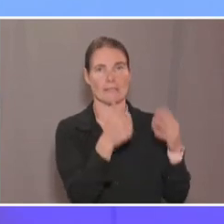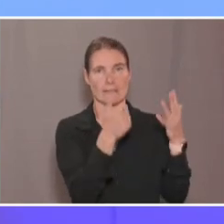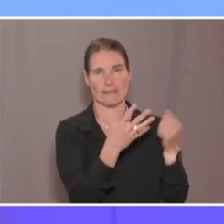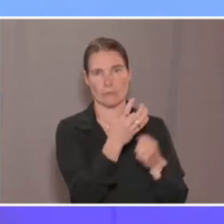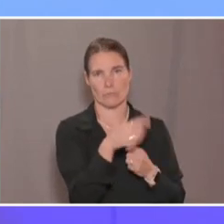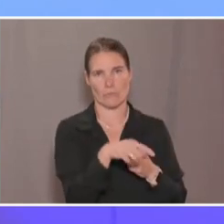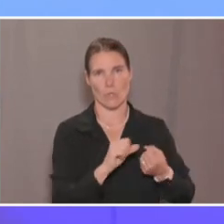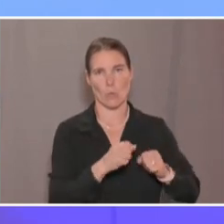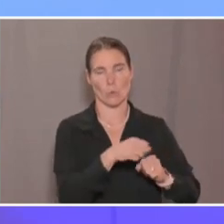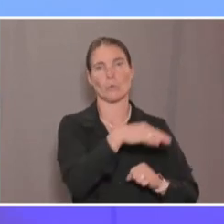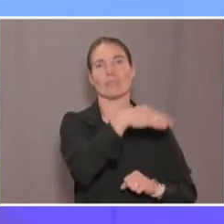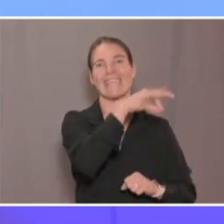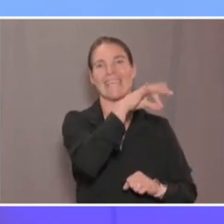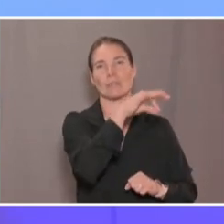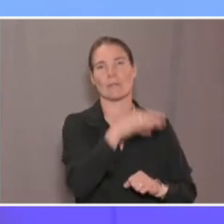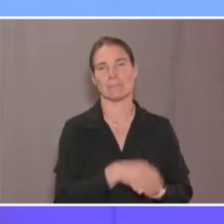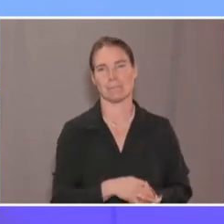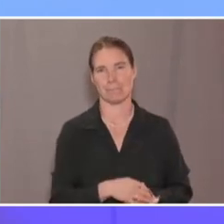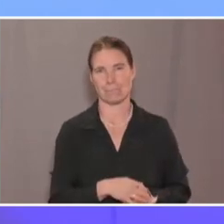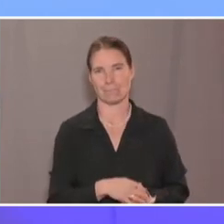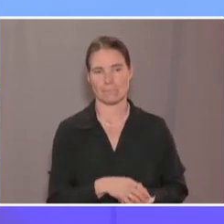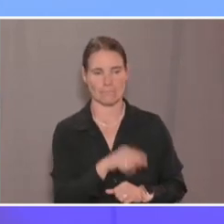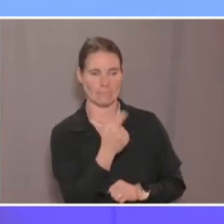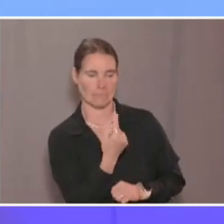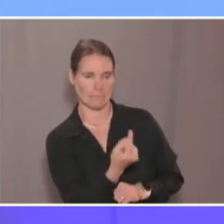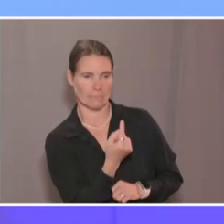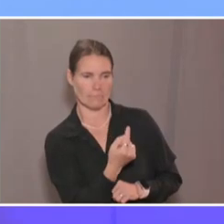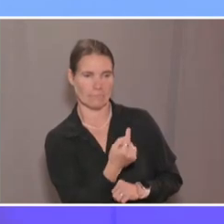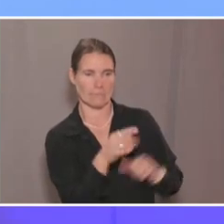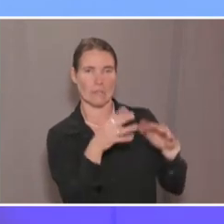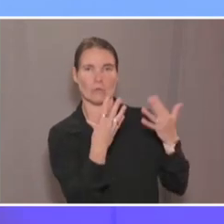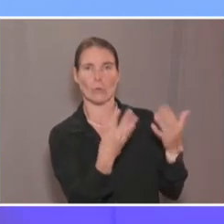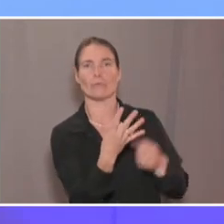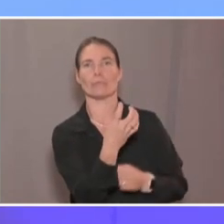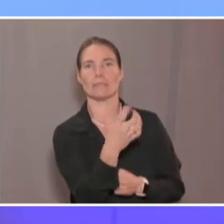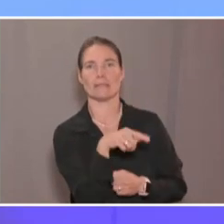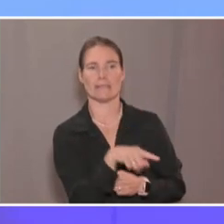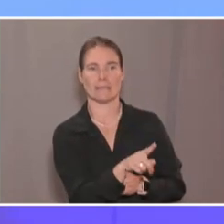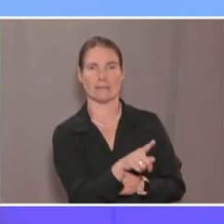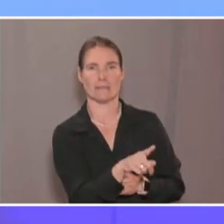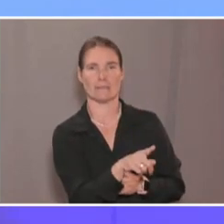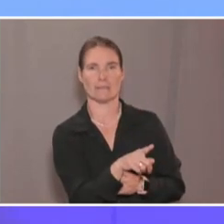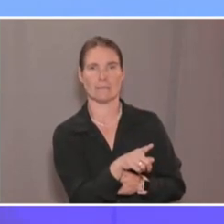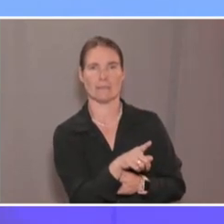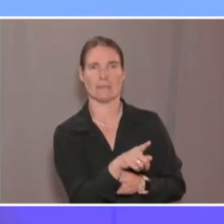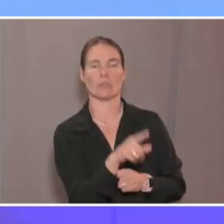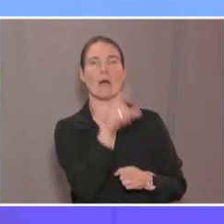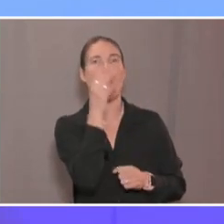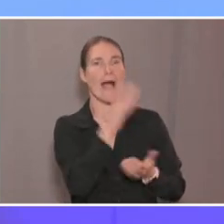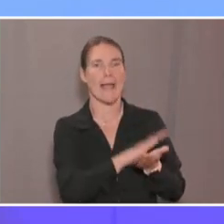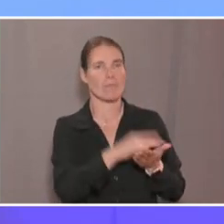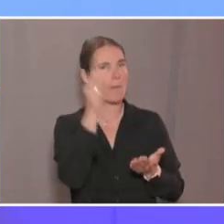1946 Gründungsdirektor der Kieler PH, wurde er 1949 zum einfachen Professor